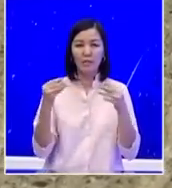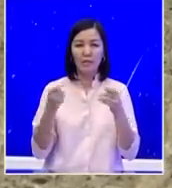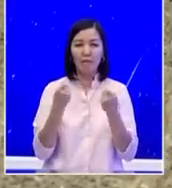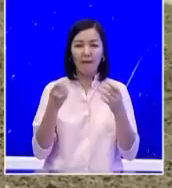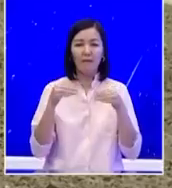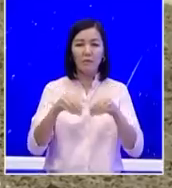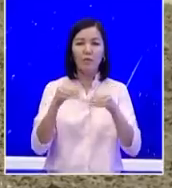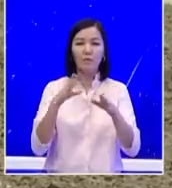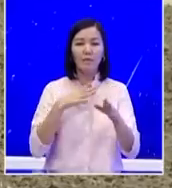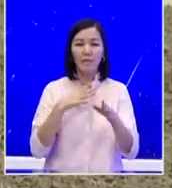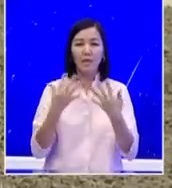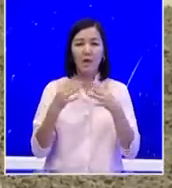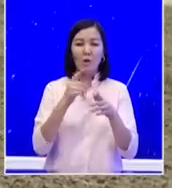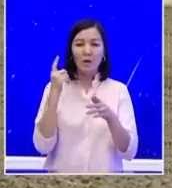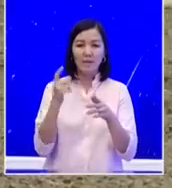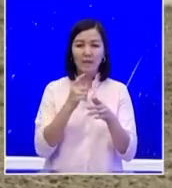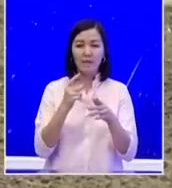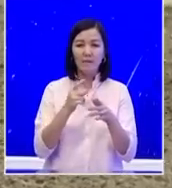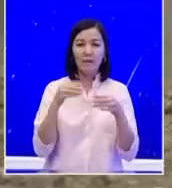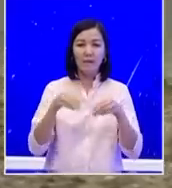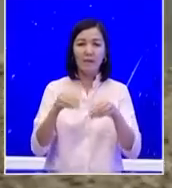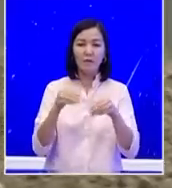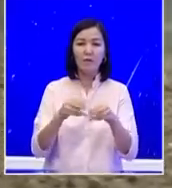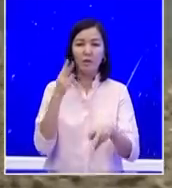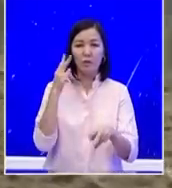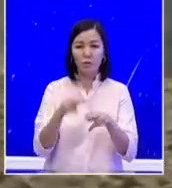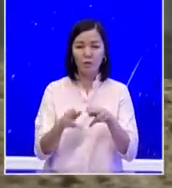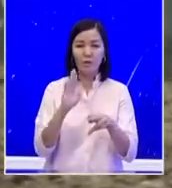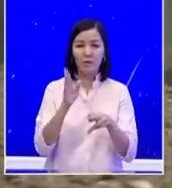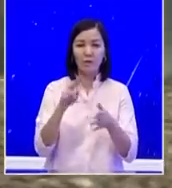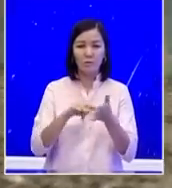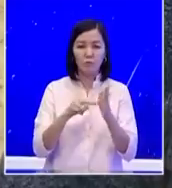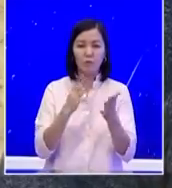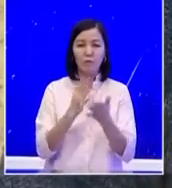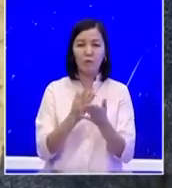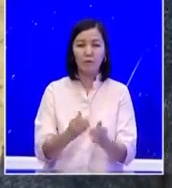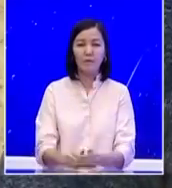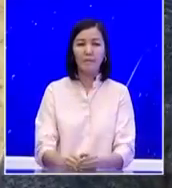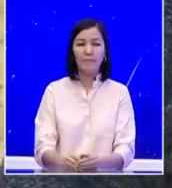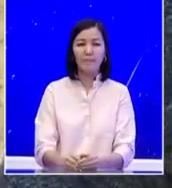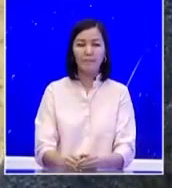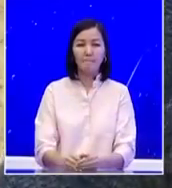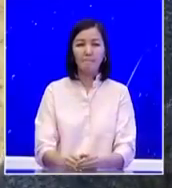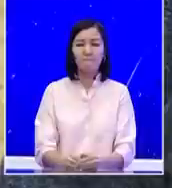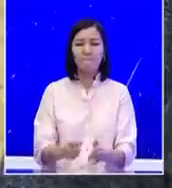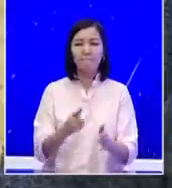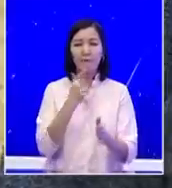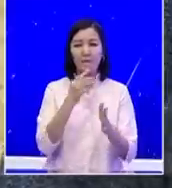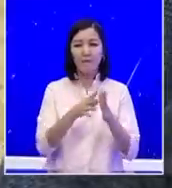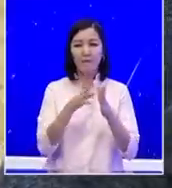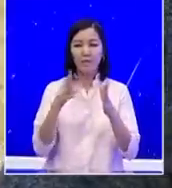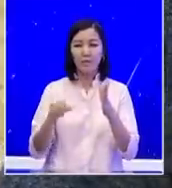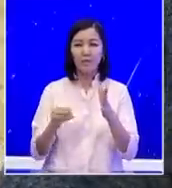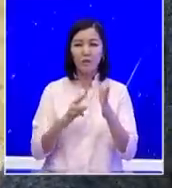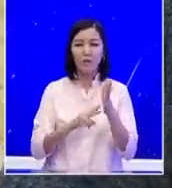сеуіп тастады. Дихандар алдағы күндері егіс жұмыстарын толық аяқтауды жоспарлап отыр. Қылчанын себесі